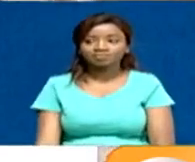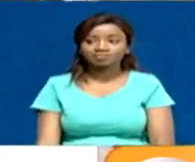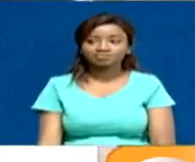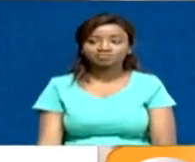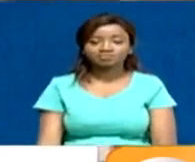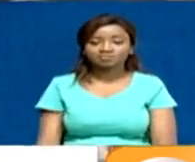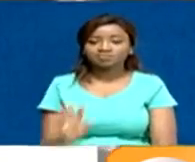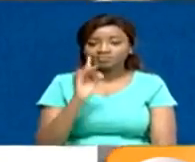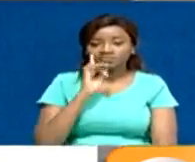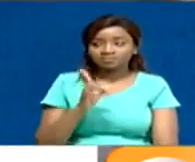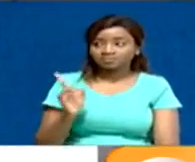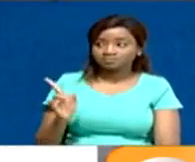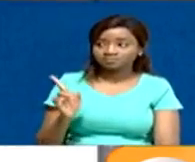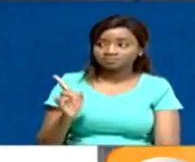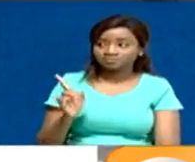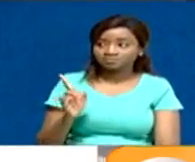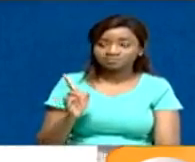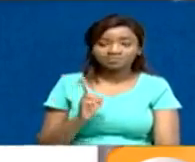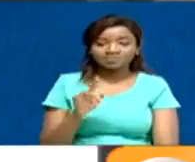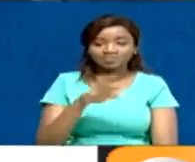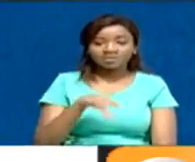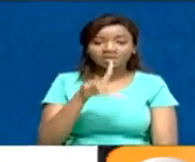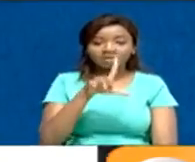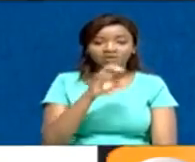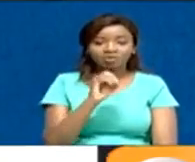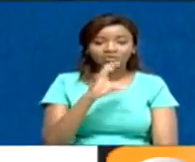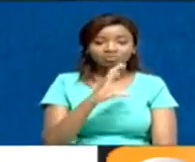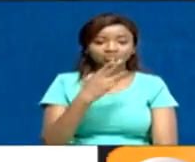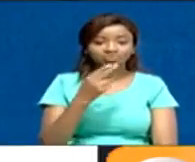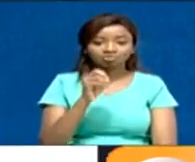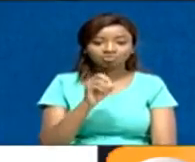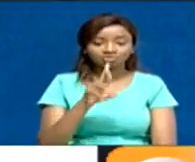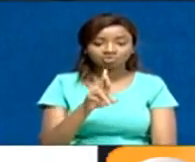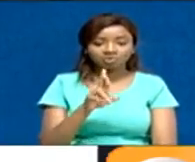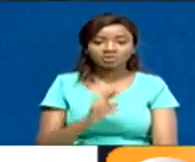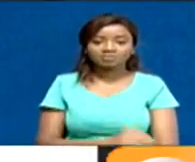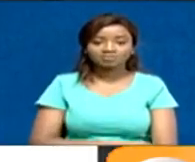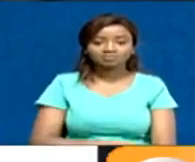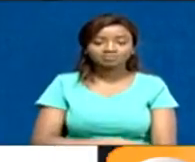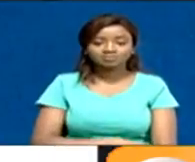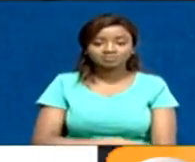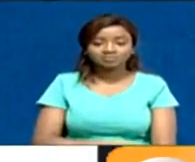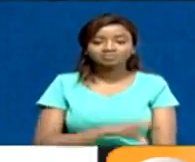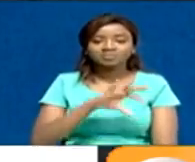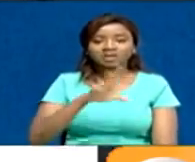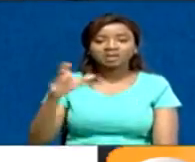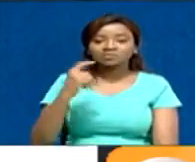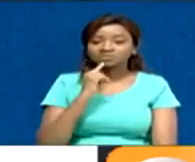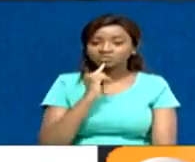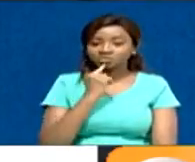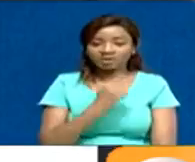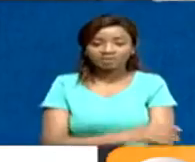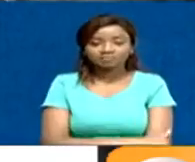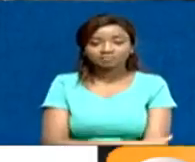Hapa ni eneo la Lochor Emian, eneo bunge la Loima, wadi ya Lokiriama Lurengipi katika kaunti ya